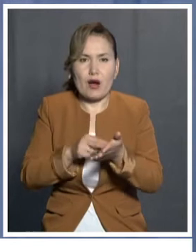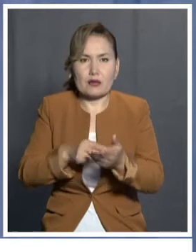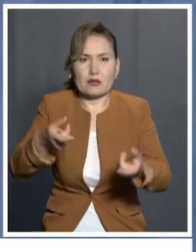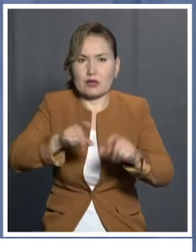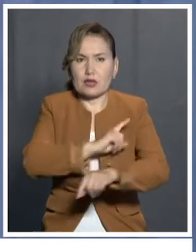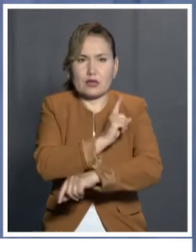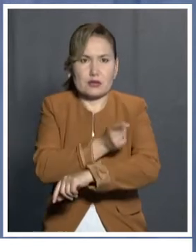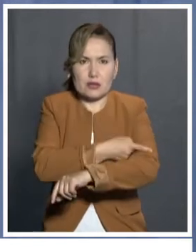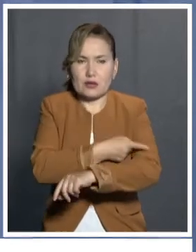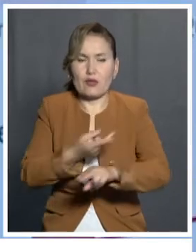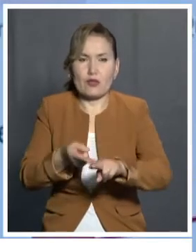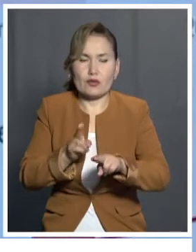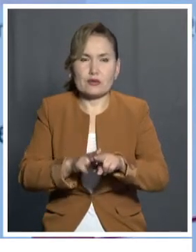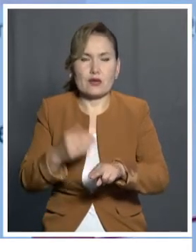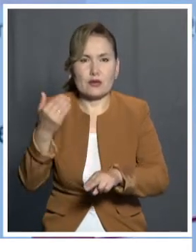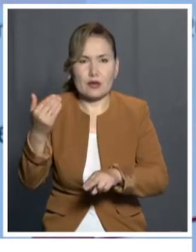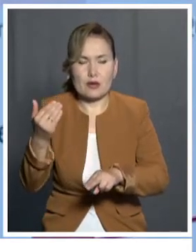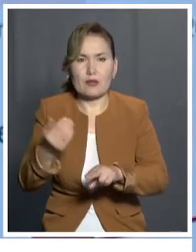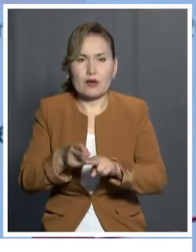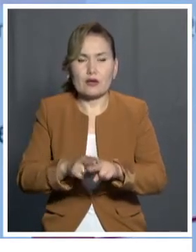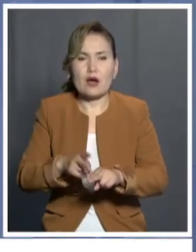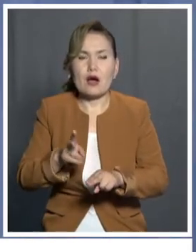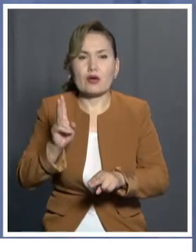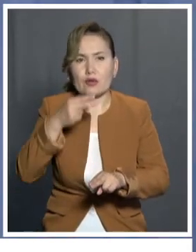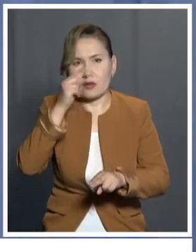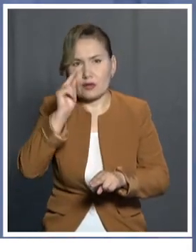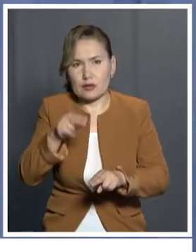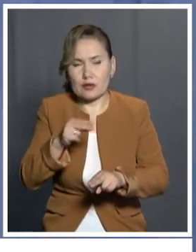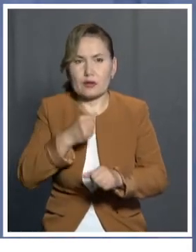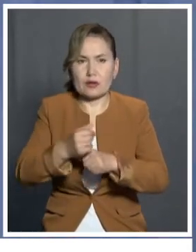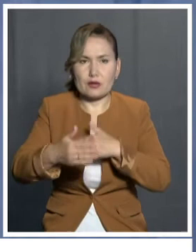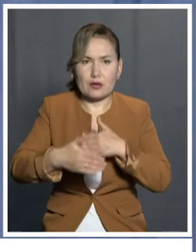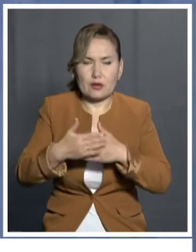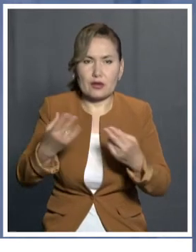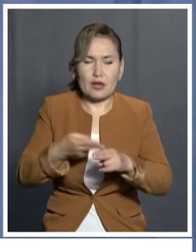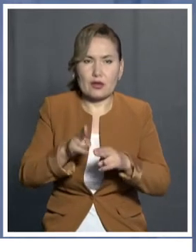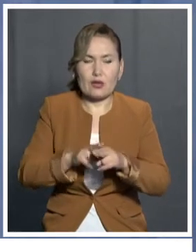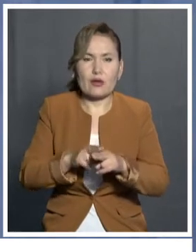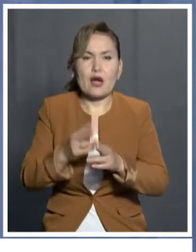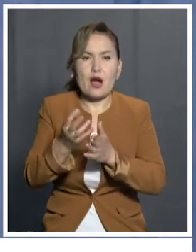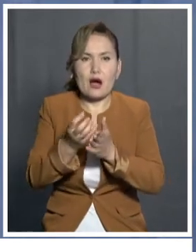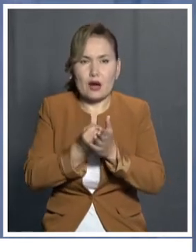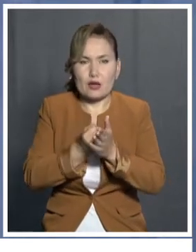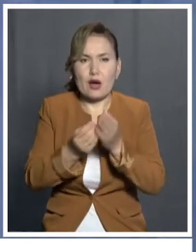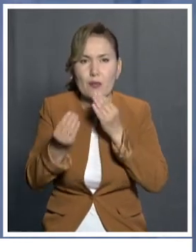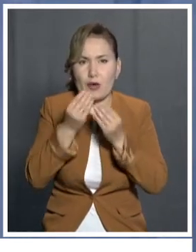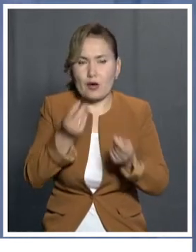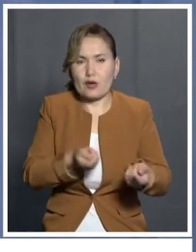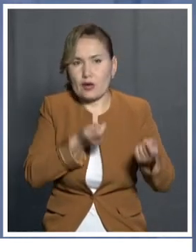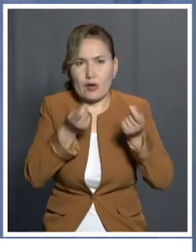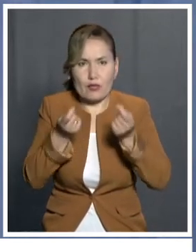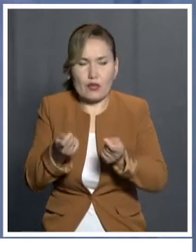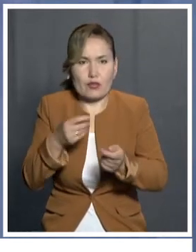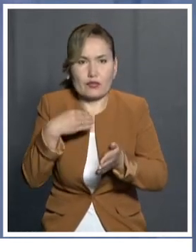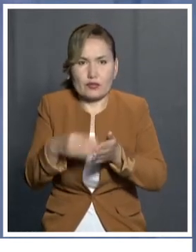субсидиялау кезінде өндірушілерге қарсы міндеттемелер қойылмаған. Тұрақтандыру қорларына картоп жеткілікті көлемде сатып